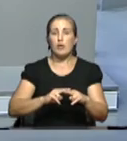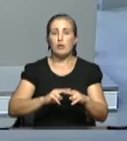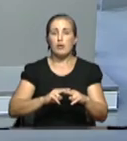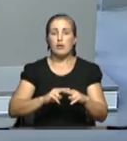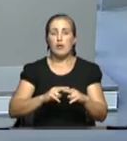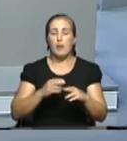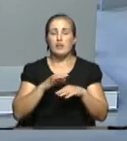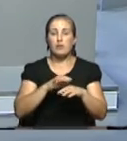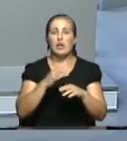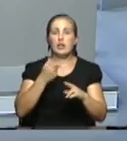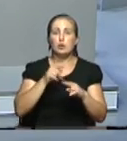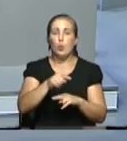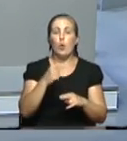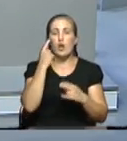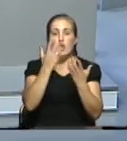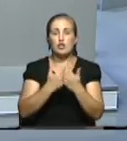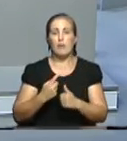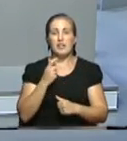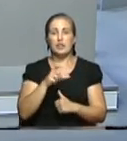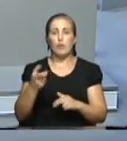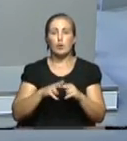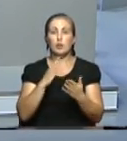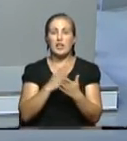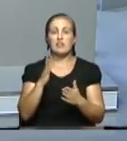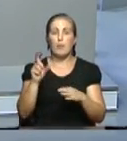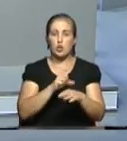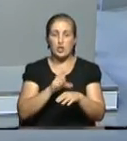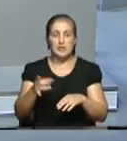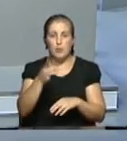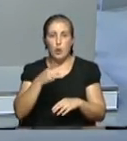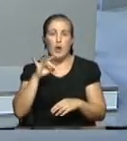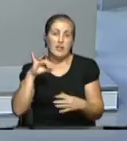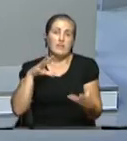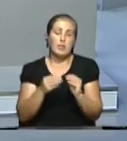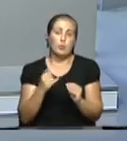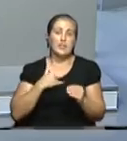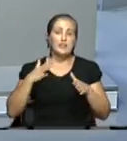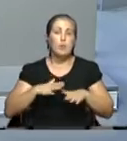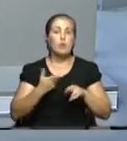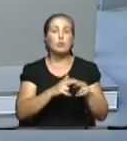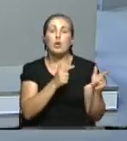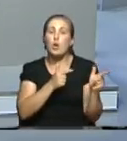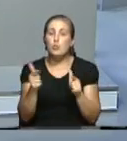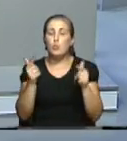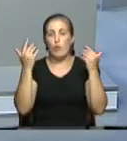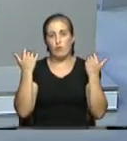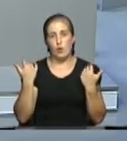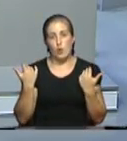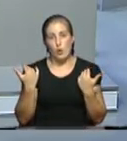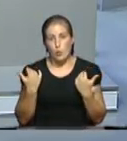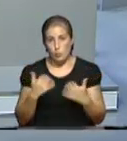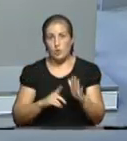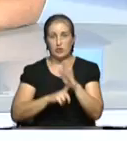то количество мастеров которые сегодня есть бахчисарайском районе и в целом у нас крыму которая готова уже вот